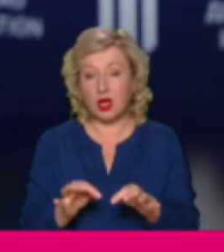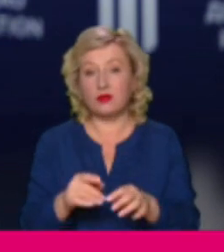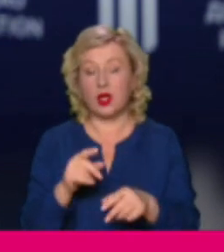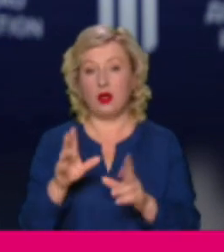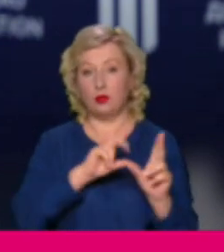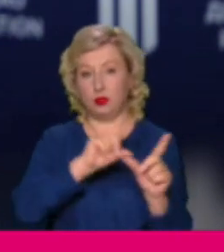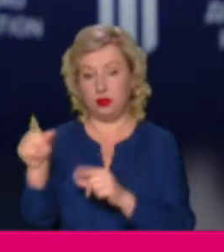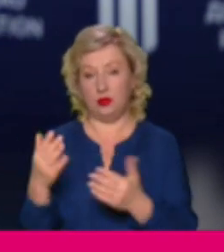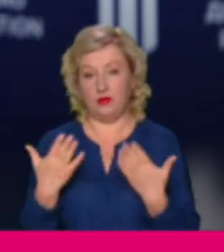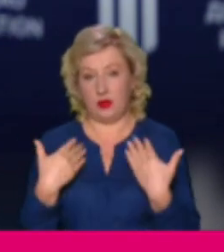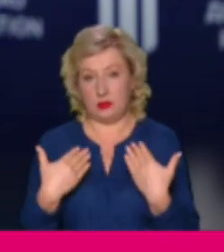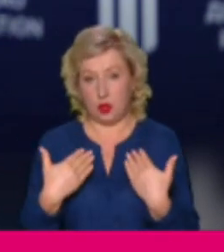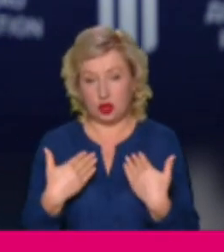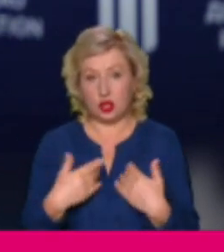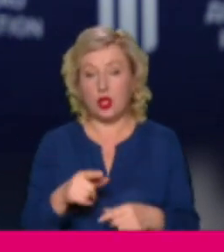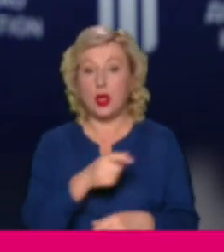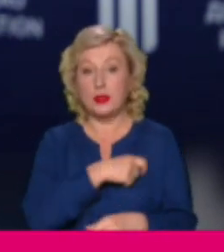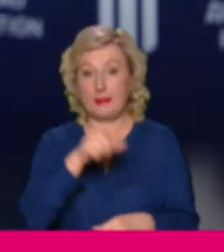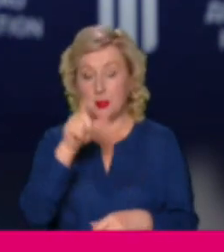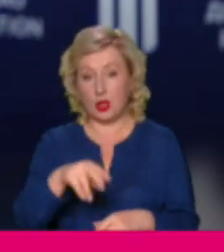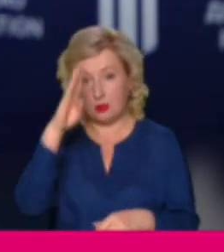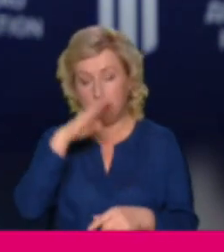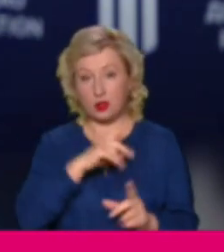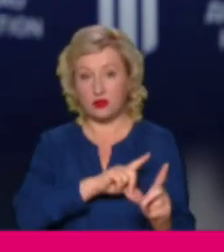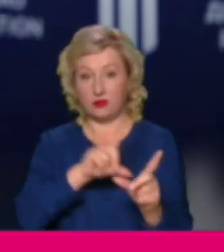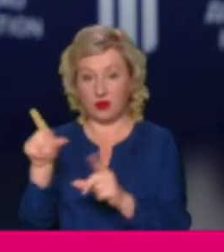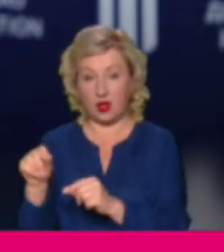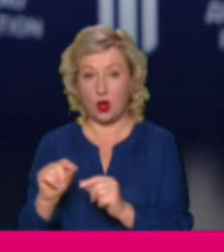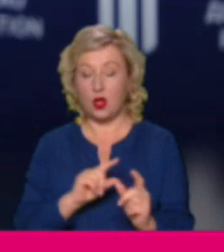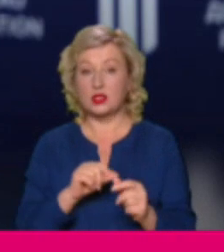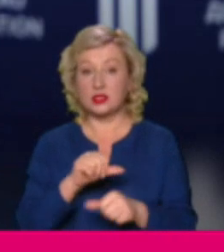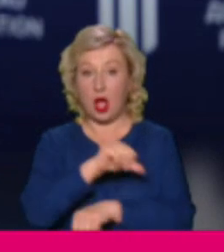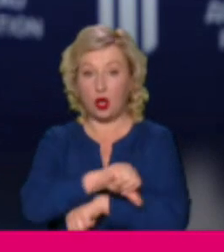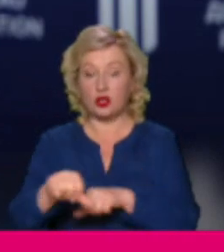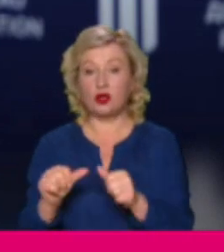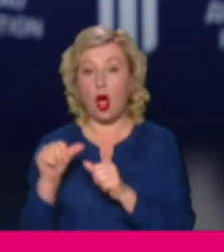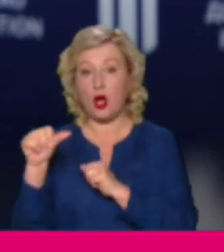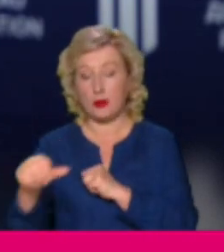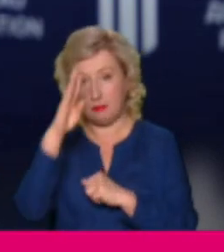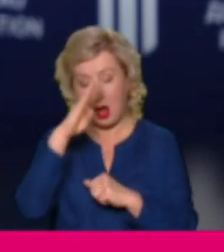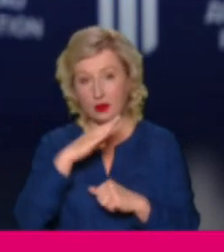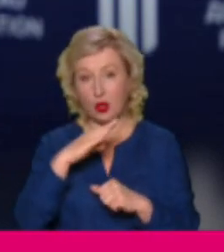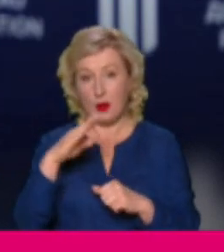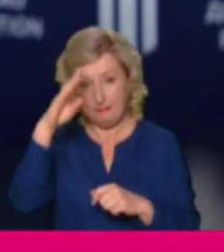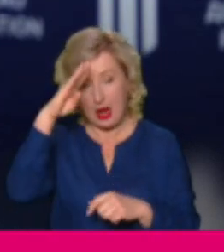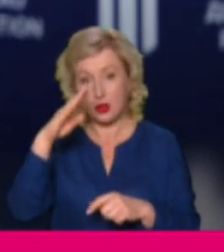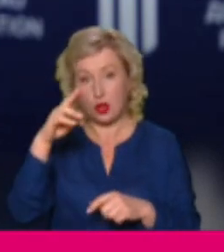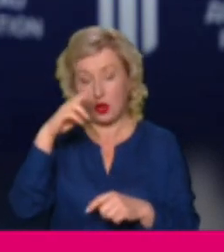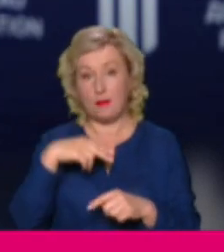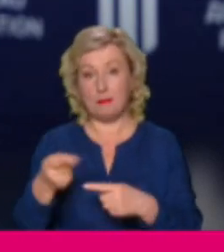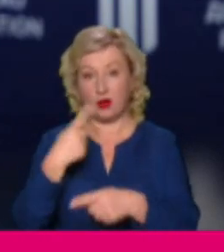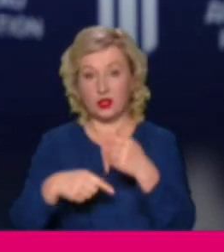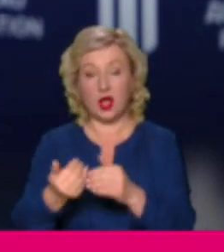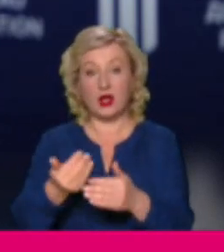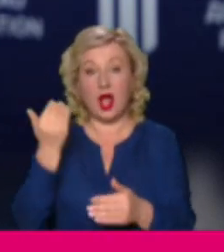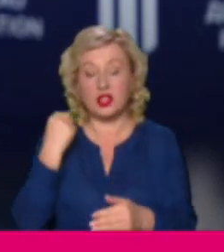відпочинок. До того ж, депутат і батько виїхали за кордон окремо, а батько взагалі повернувся до України набагато раніше, ніж